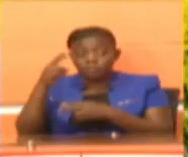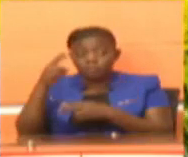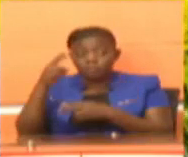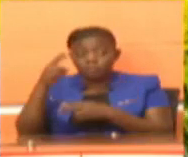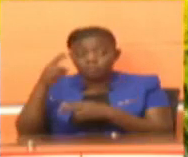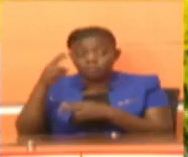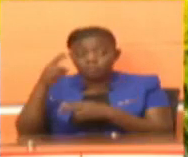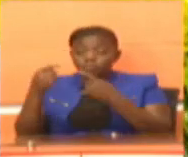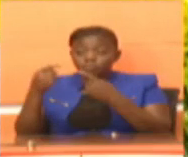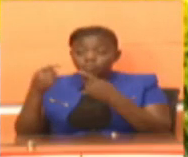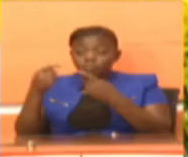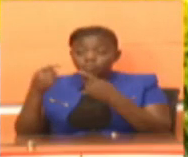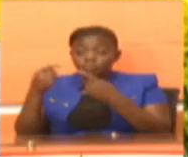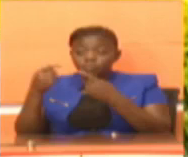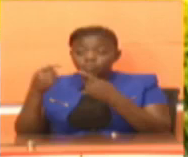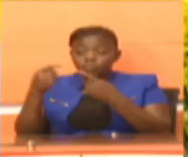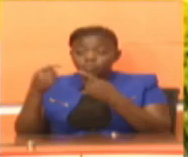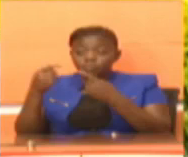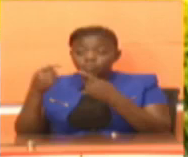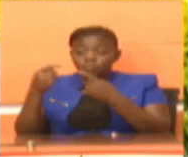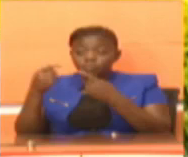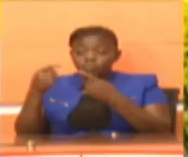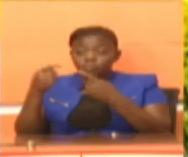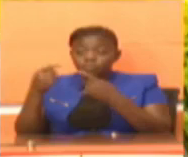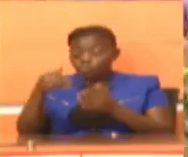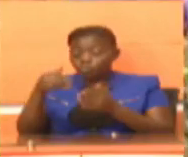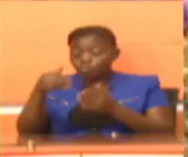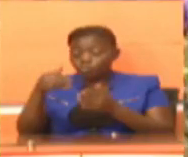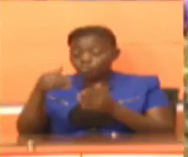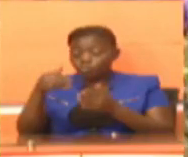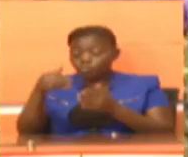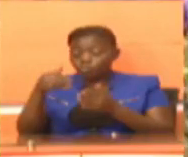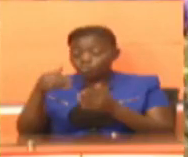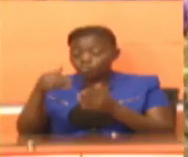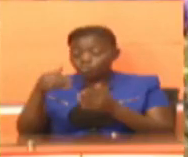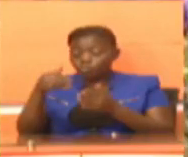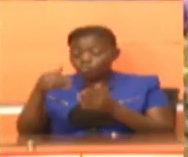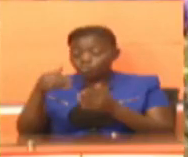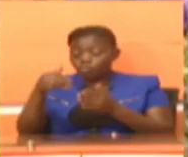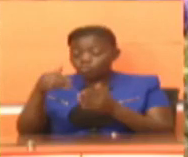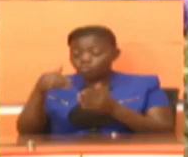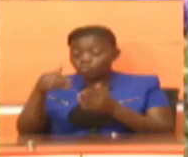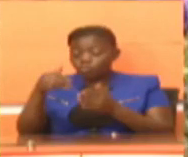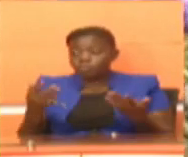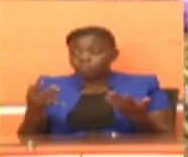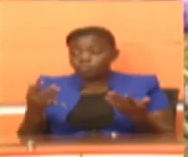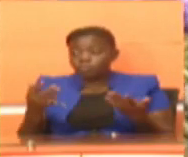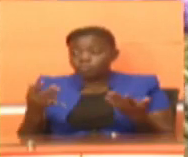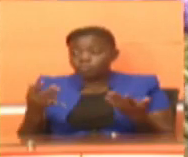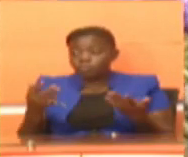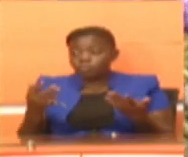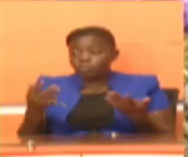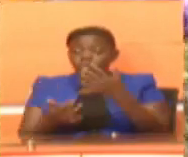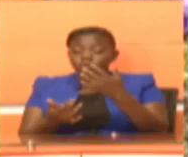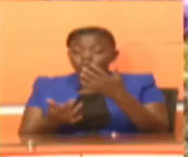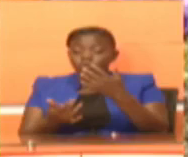kyokka kibajja enviiri ku mutwe, okusanga nga bafiiridde mu nnyumba. Ndowooza nti oba ndowooza oba baziyiridde mu